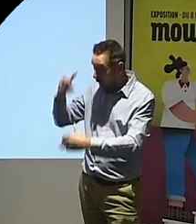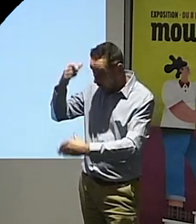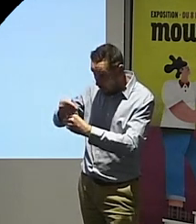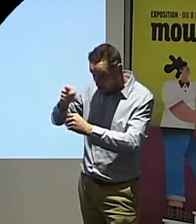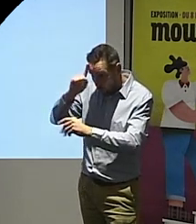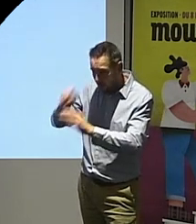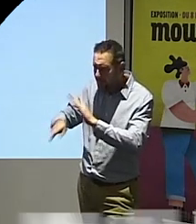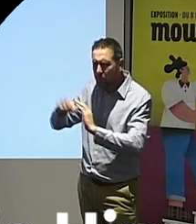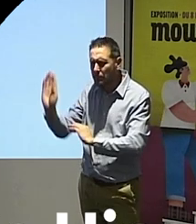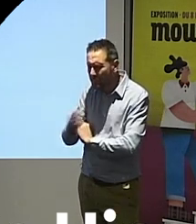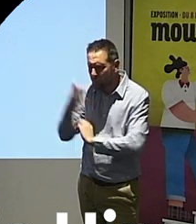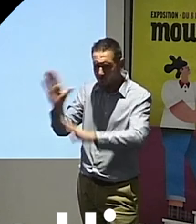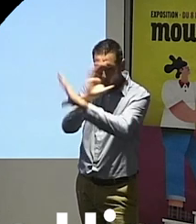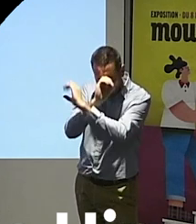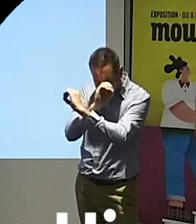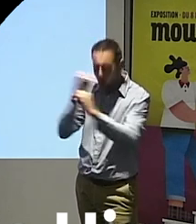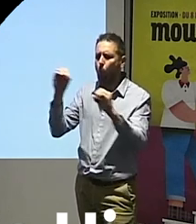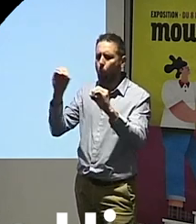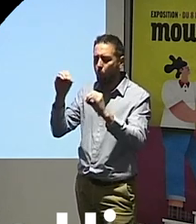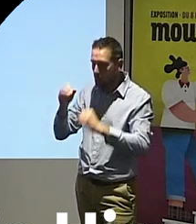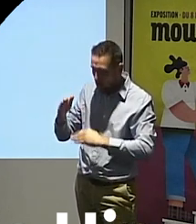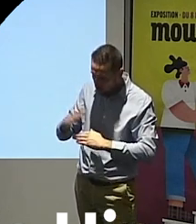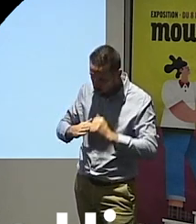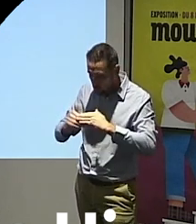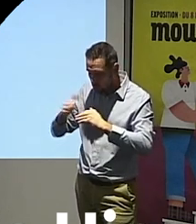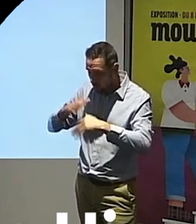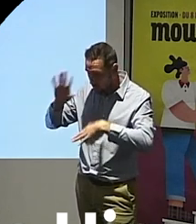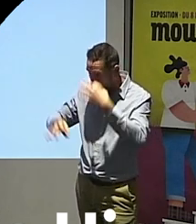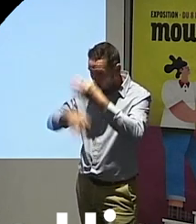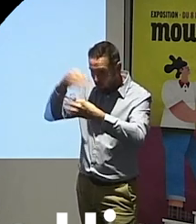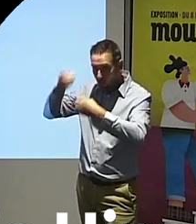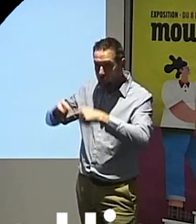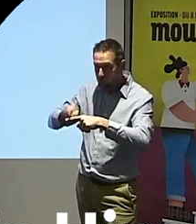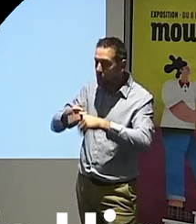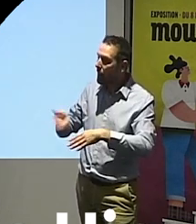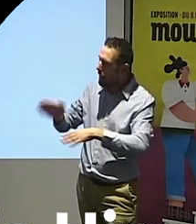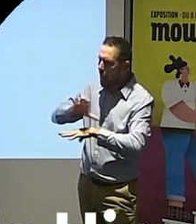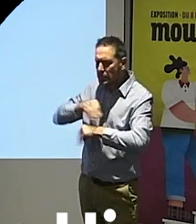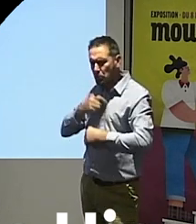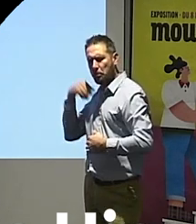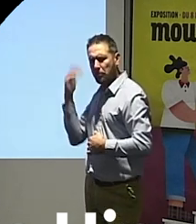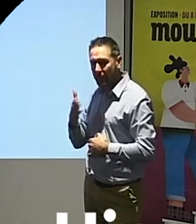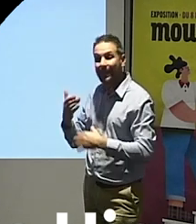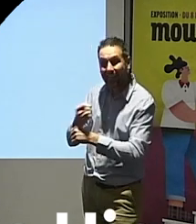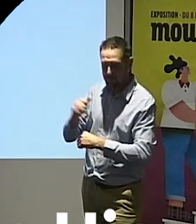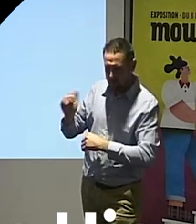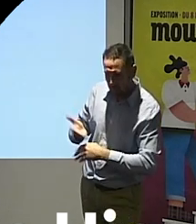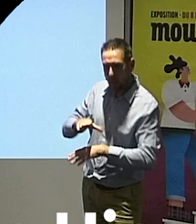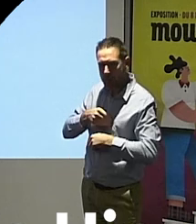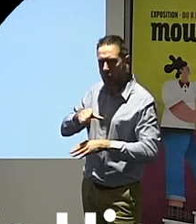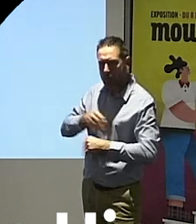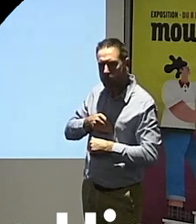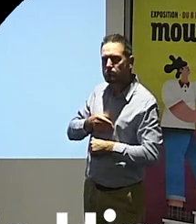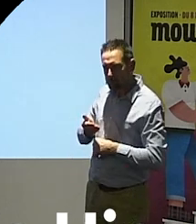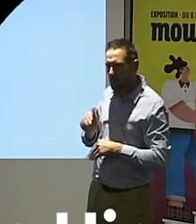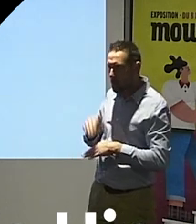compétence en tennis de table. J'ai vu des gens, comme je disais, perdre, mais toujours essayer. Donc, et arriver à surmonter